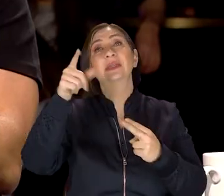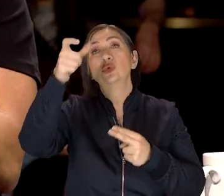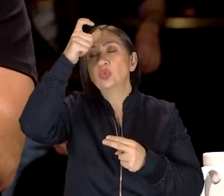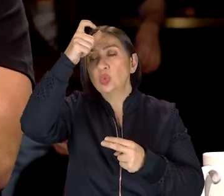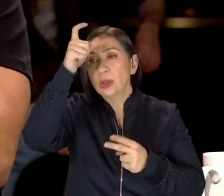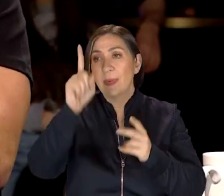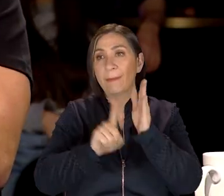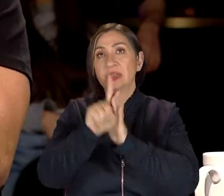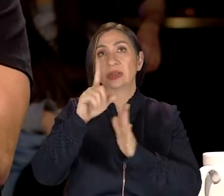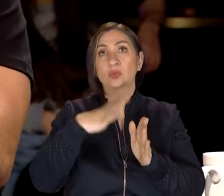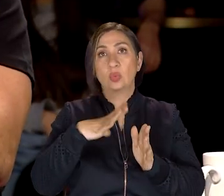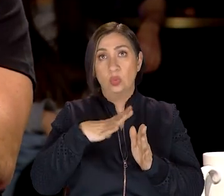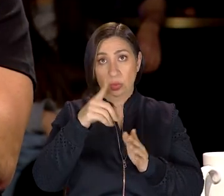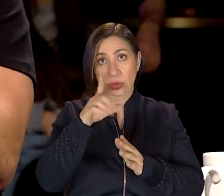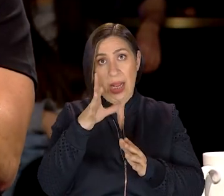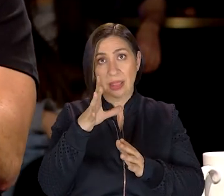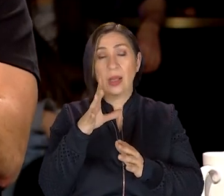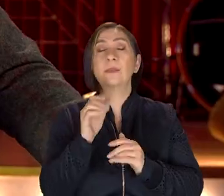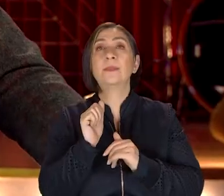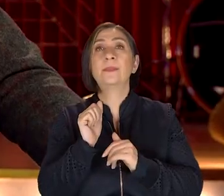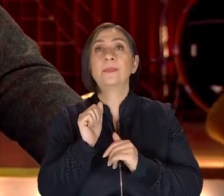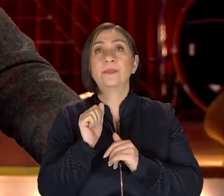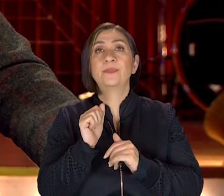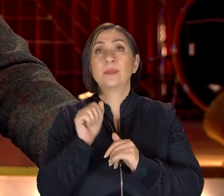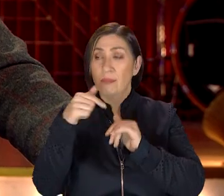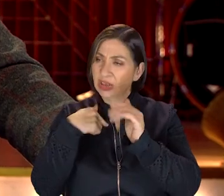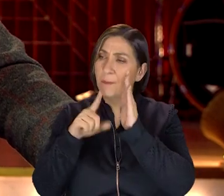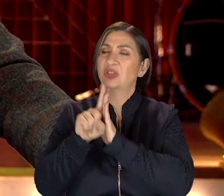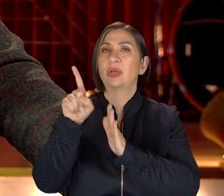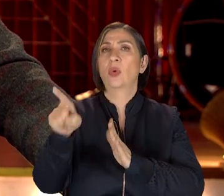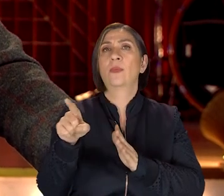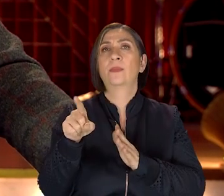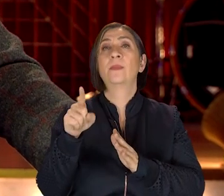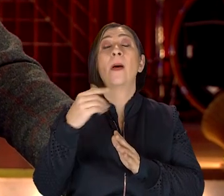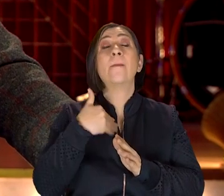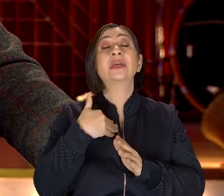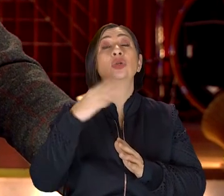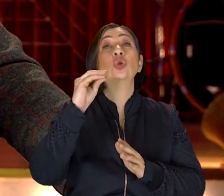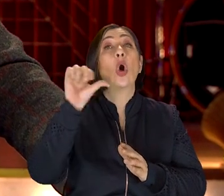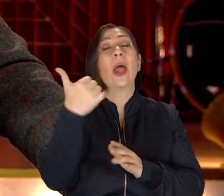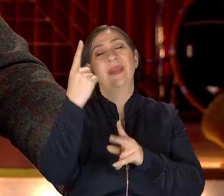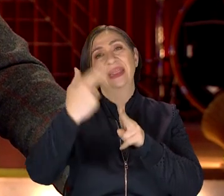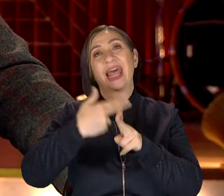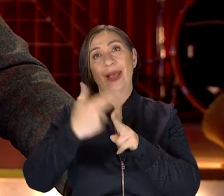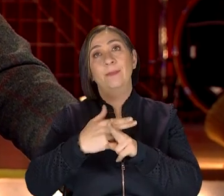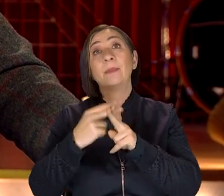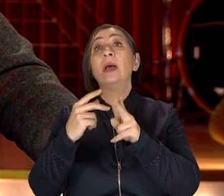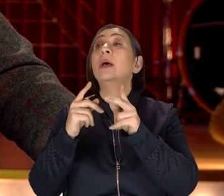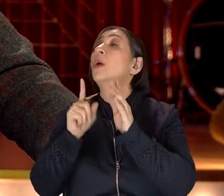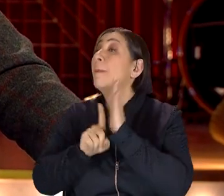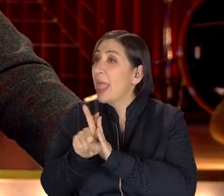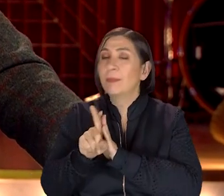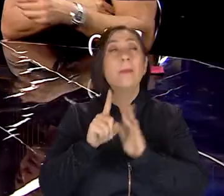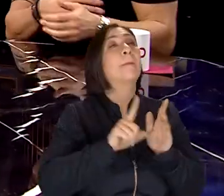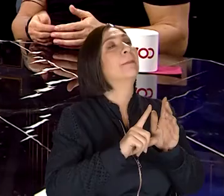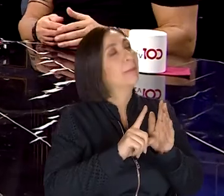Türkiye gibi bir başarı istiyordun. Hayır hayır, şöyle evet. Bak şimdi... Bence başarıydı o. Yani şöyle, çok önemli bir deneyimdi benim için. Deneyim değil, başarıydı. Ya